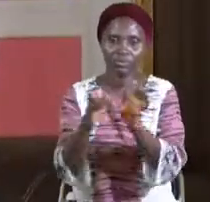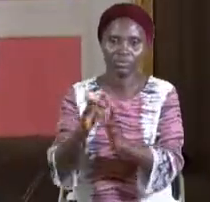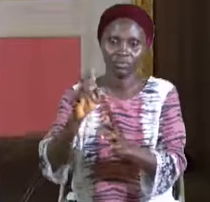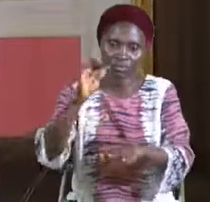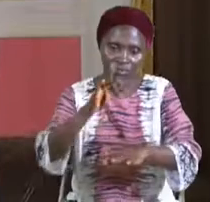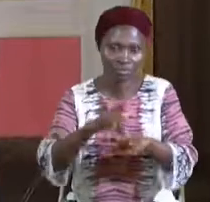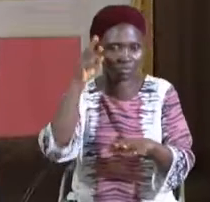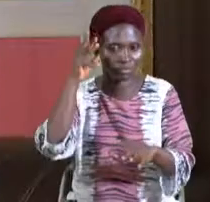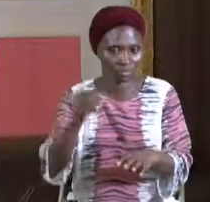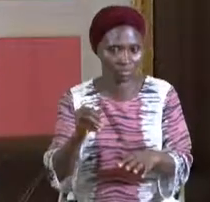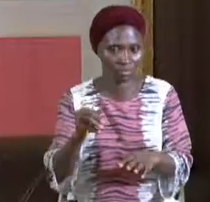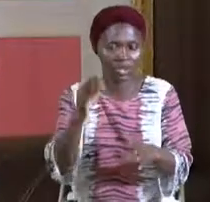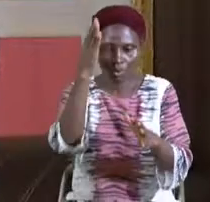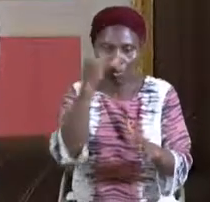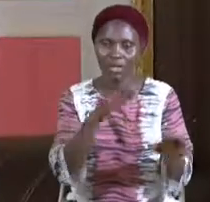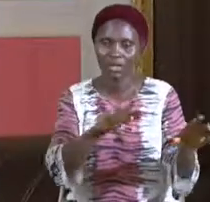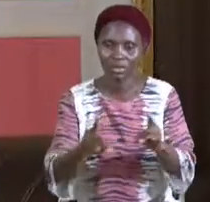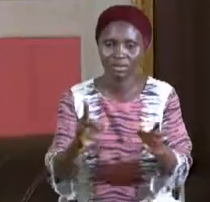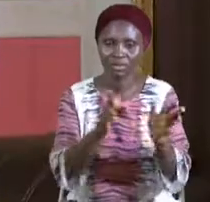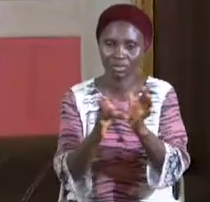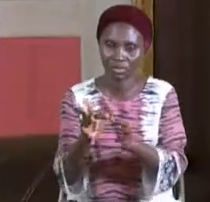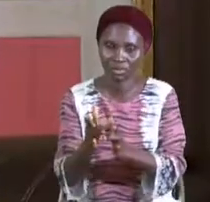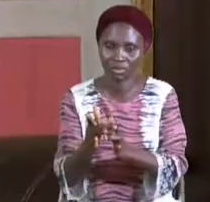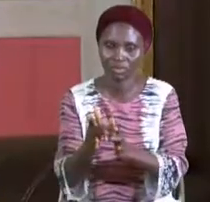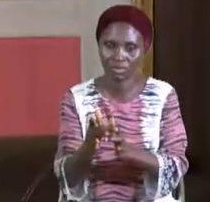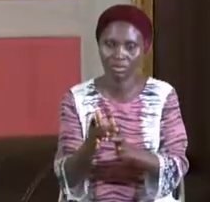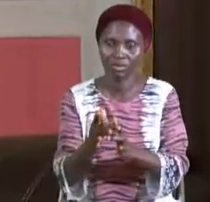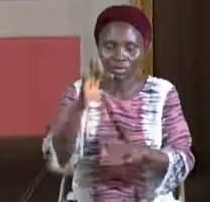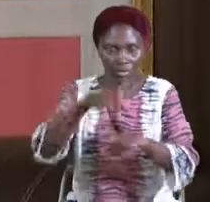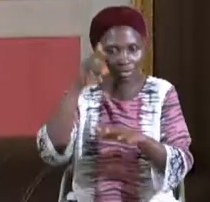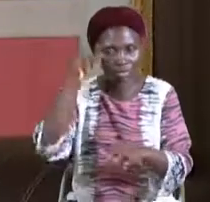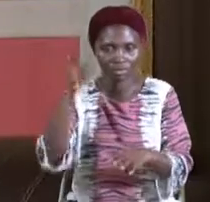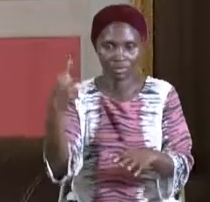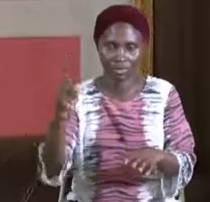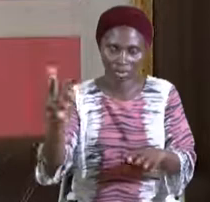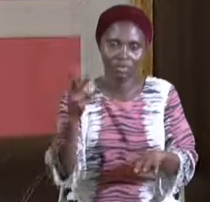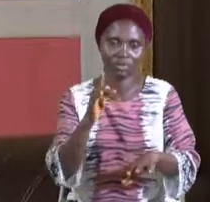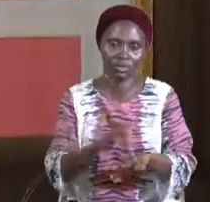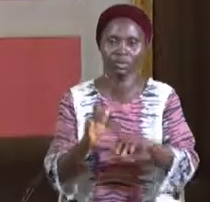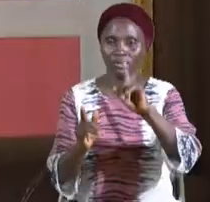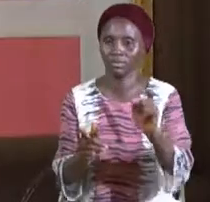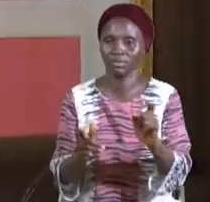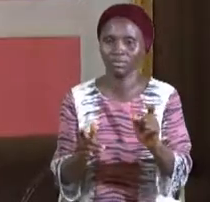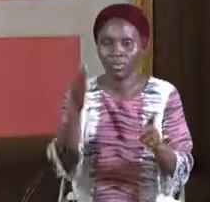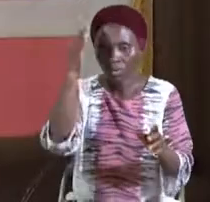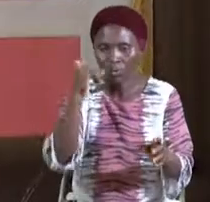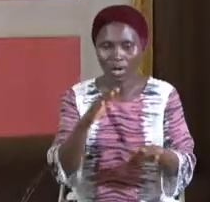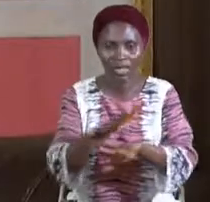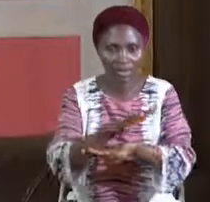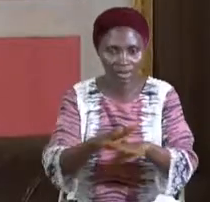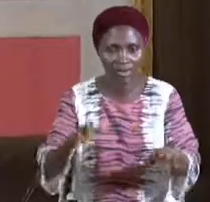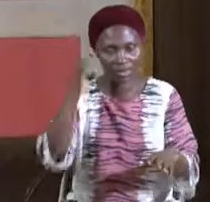fois? Pourquoi est-ce qu'il n'a pas dit d'accord? Oh, tu vois un peu, tu peux repartir chez toi. Et les choses